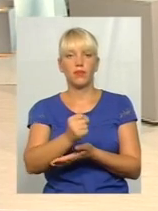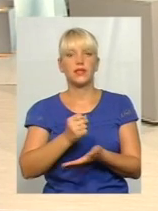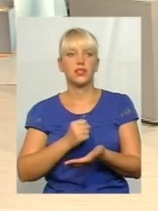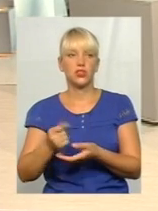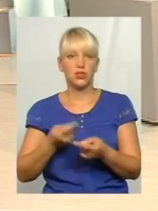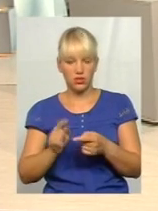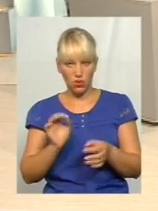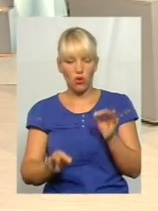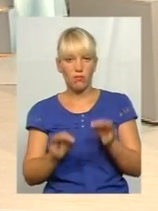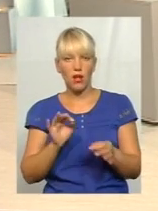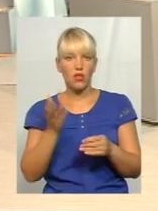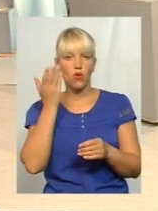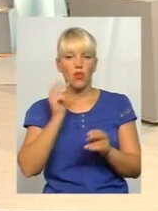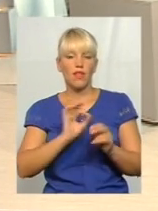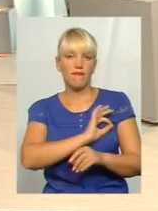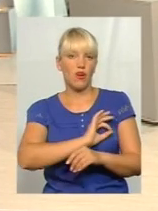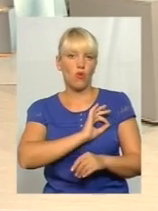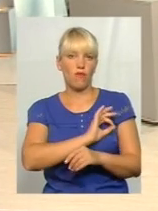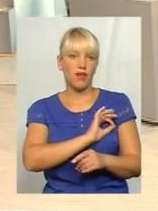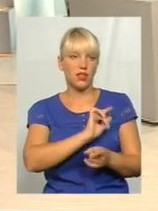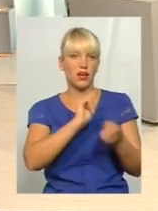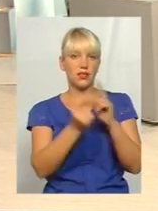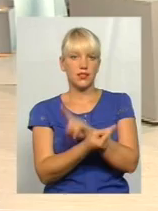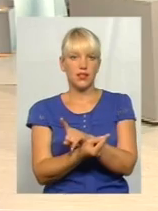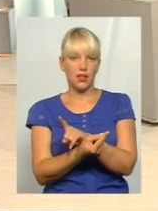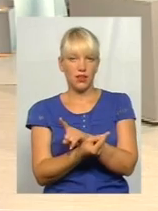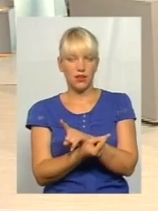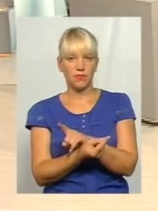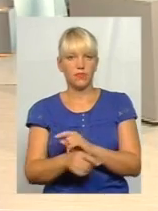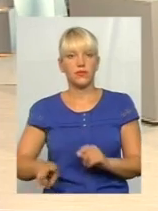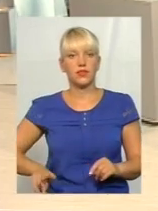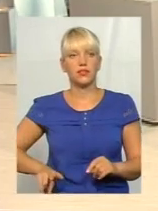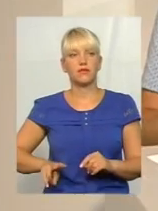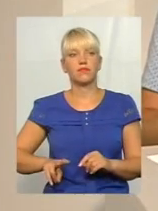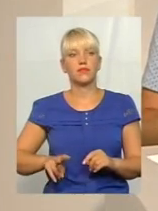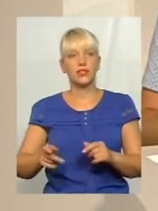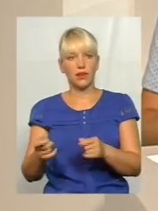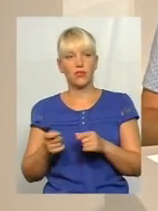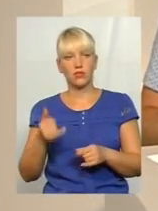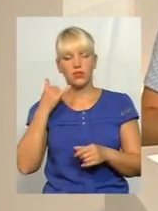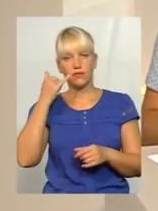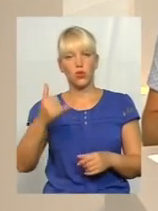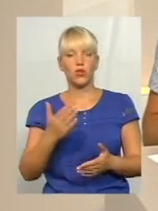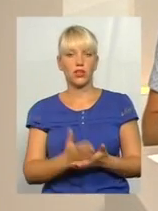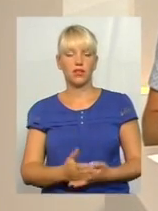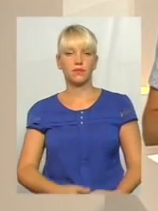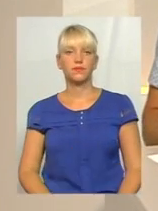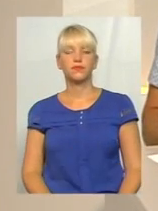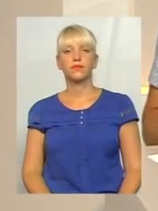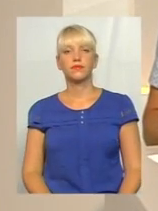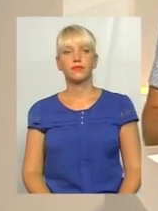нормально Коли там вихователька стала директор в нас є дзвіночок і тоді ми